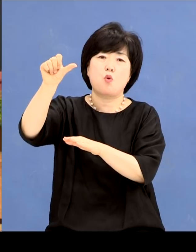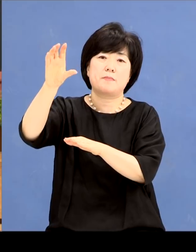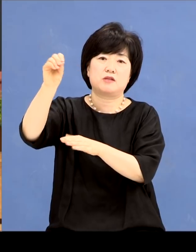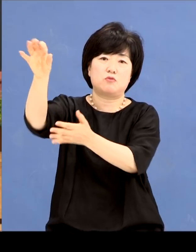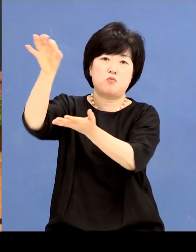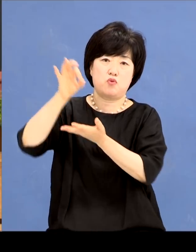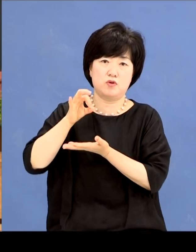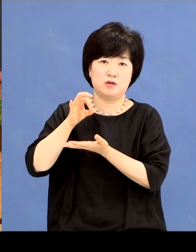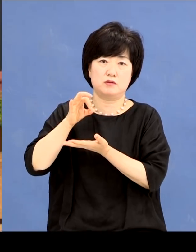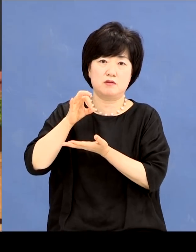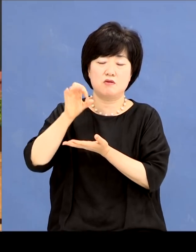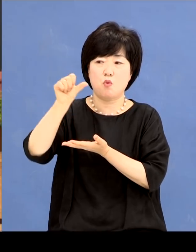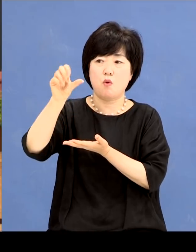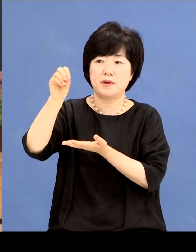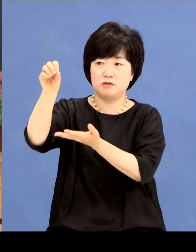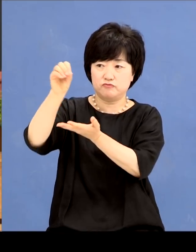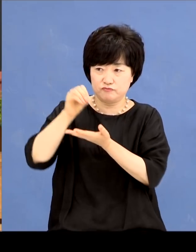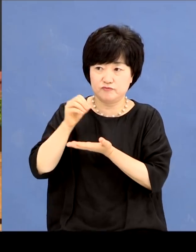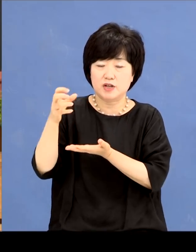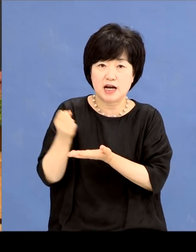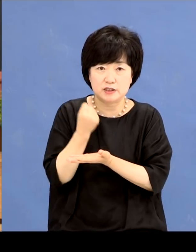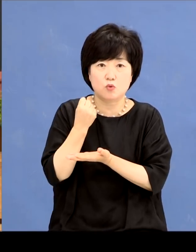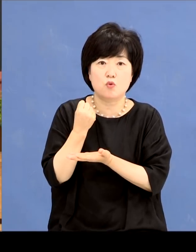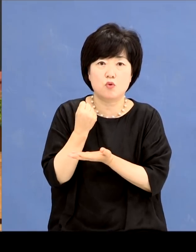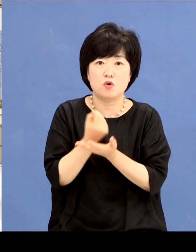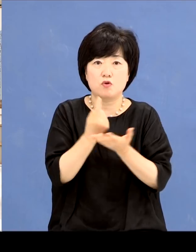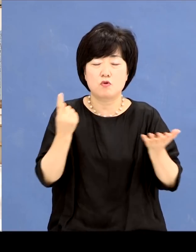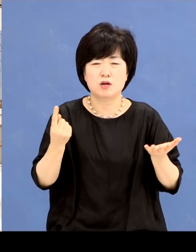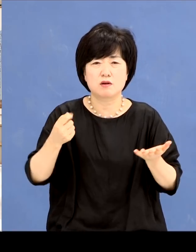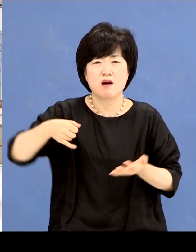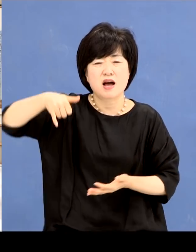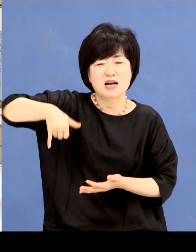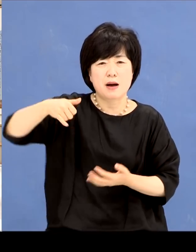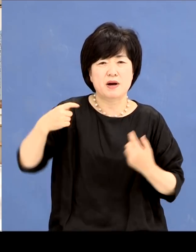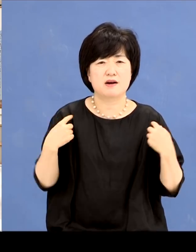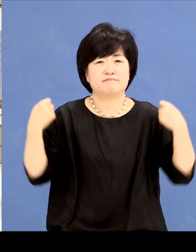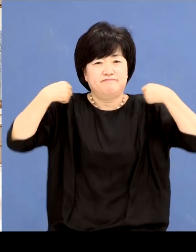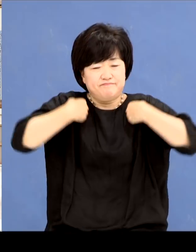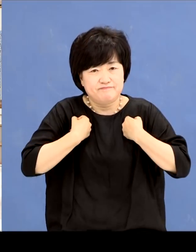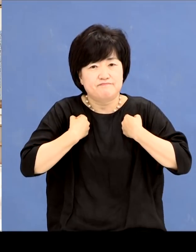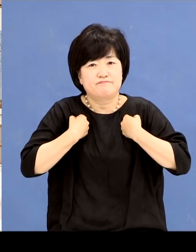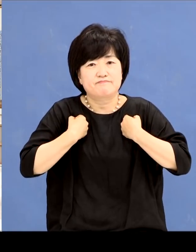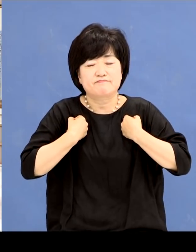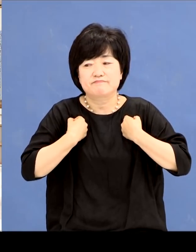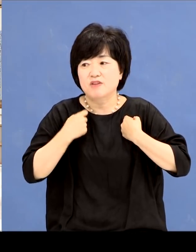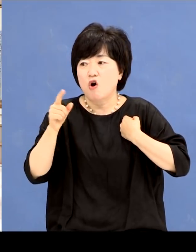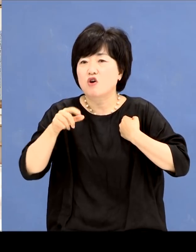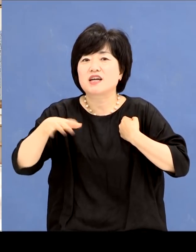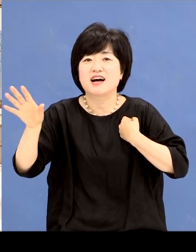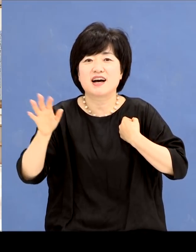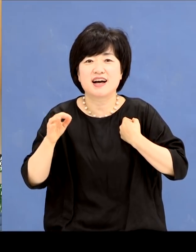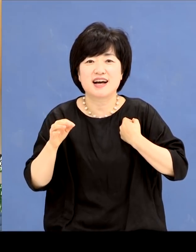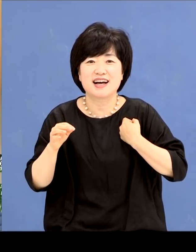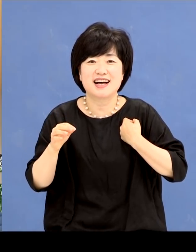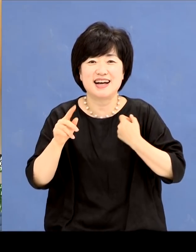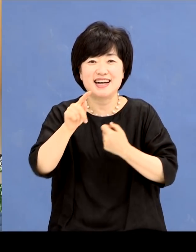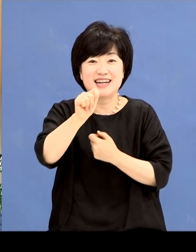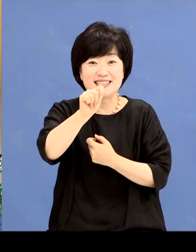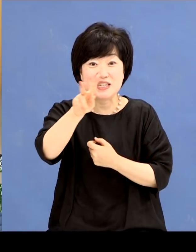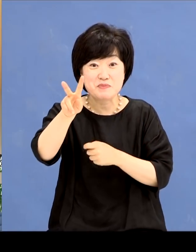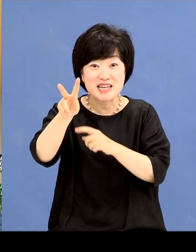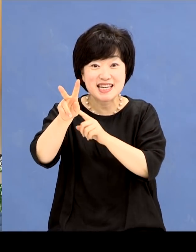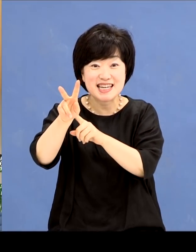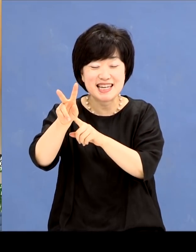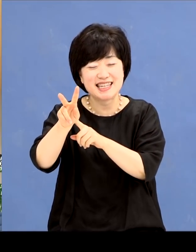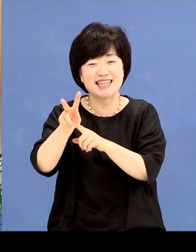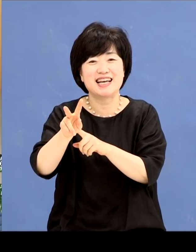보내주셔서 제가 그걸로 이제 보육원을 퇴소를 했어요. 정말 가방 하나만 이렇게 메고 어디로 퇴소를- 가셨어요? 네, 이제